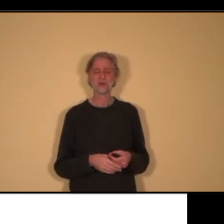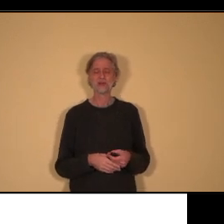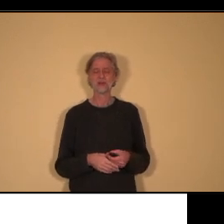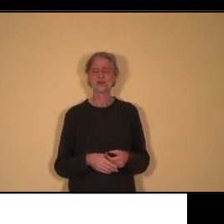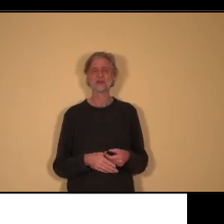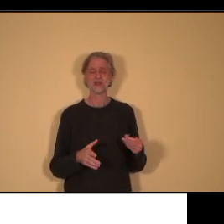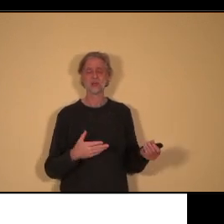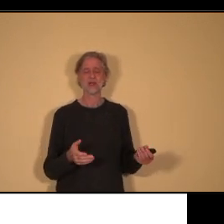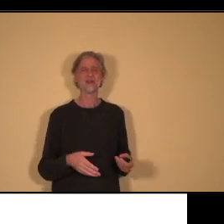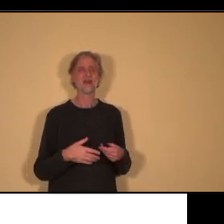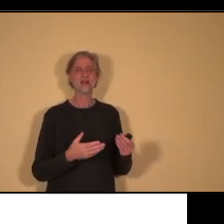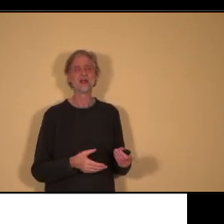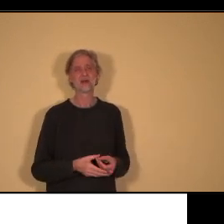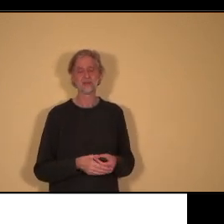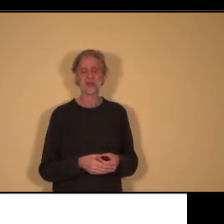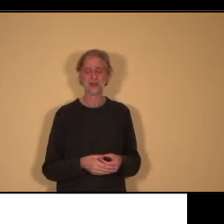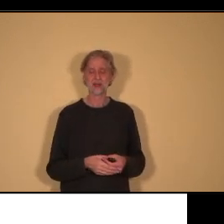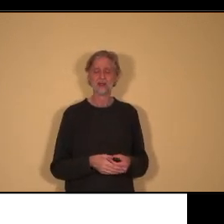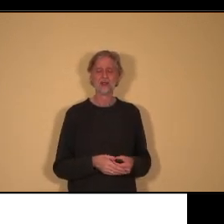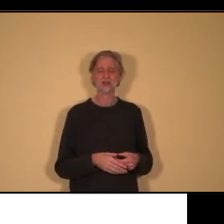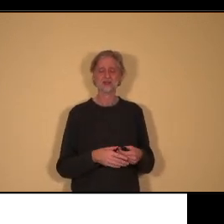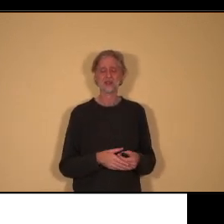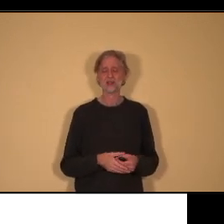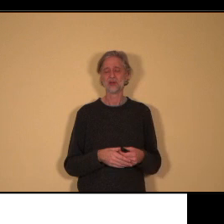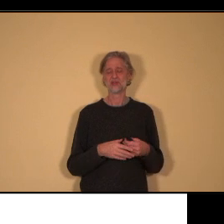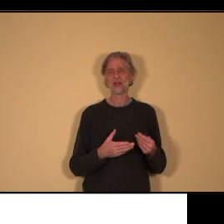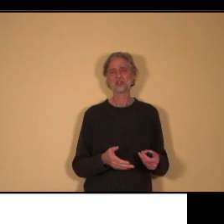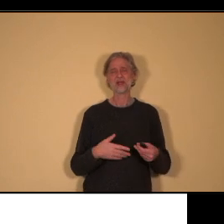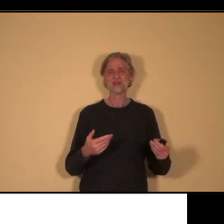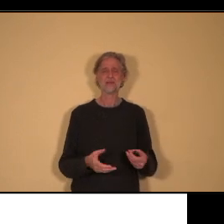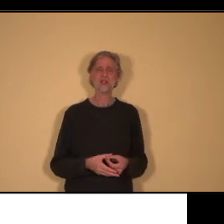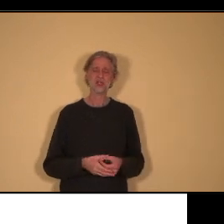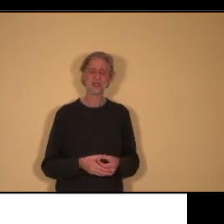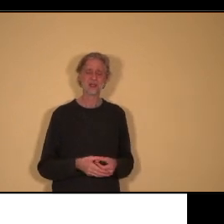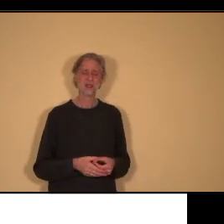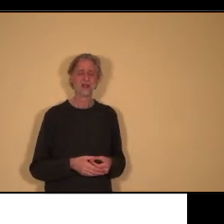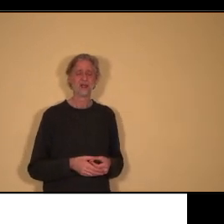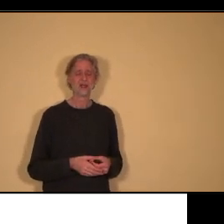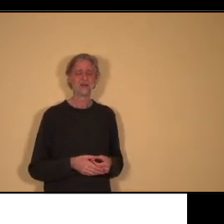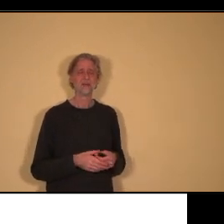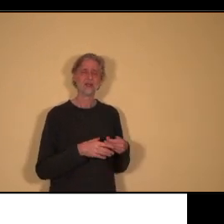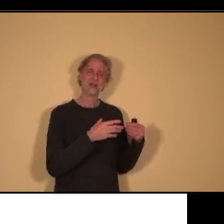Formation und das sind die sogenannten salinen Aquiferen. Das sind Sandstein-Sedimentschichten,